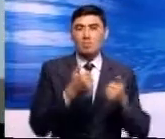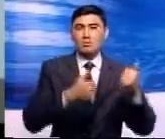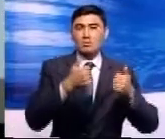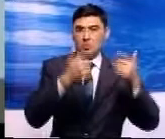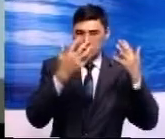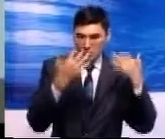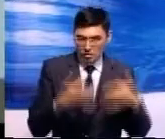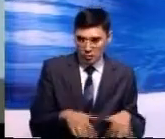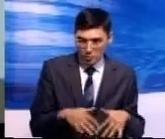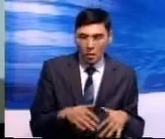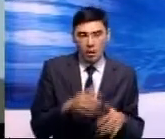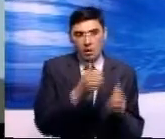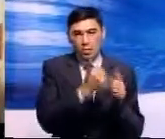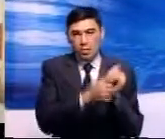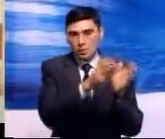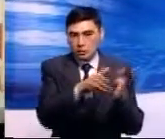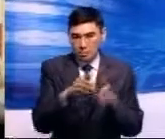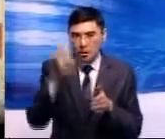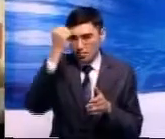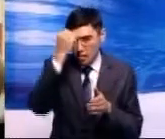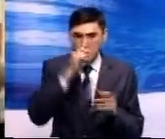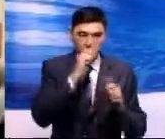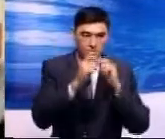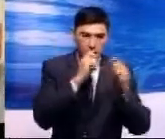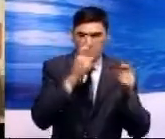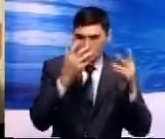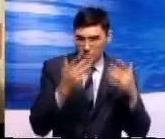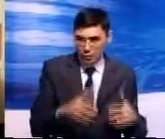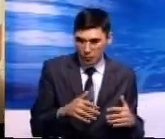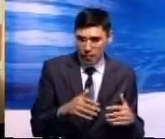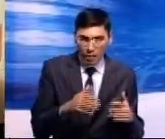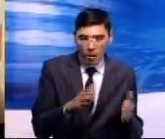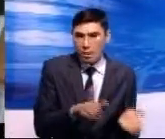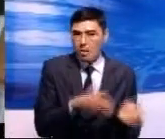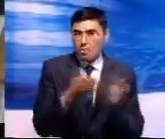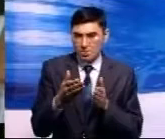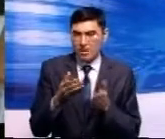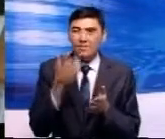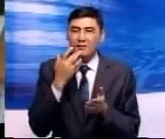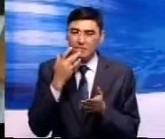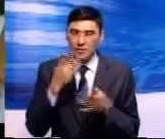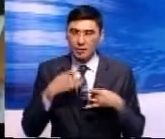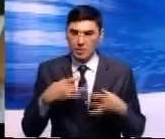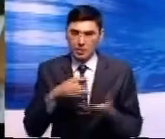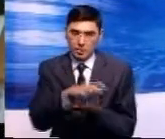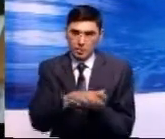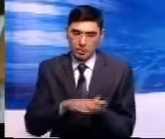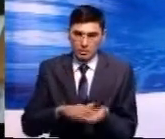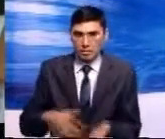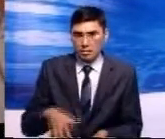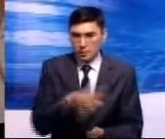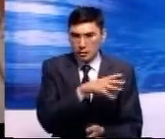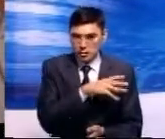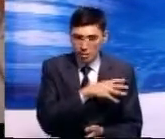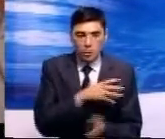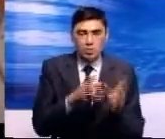участники фотоконкурса были награждены памятными подарками. Далее фольклорный фестиваль «Октоберфест» продолжился праздничными мероприятиями,